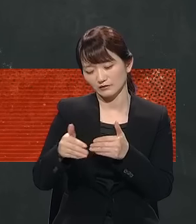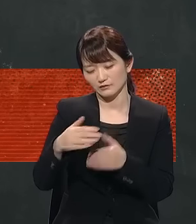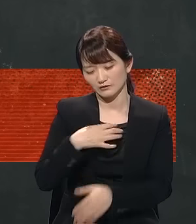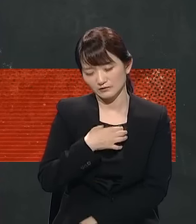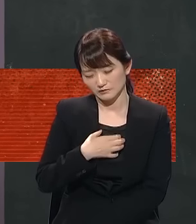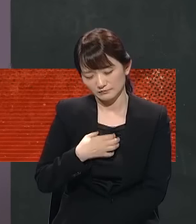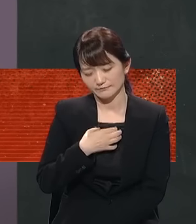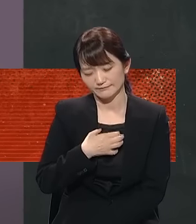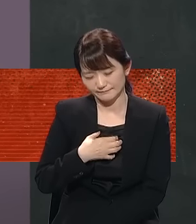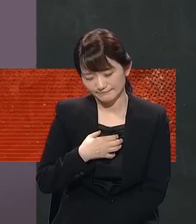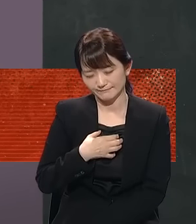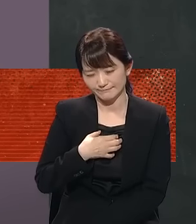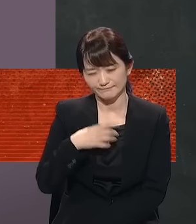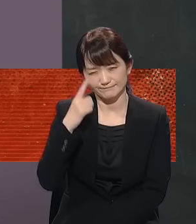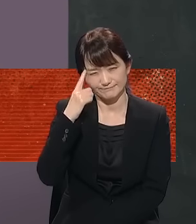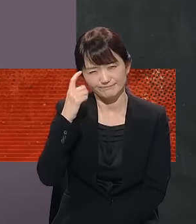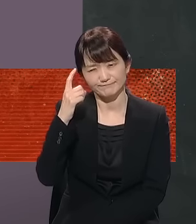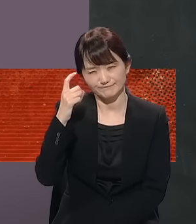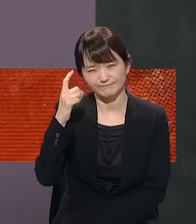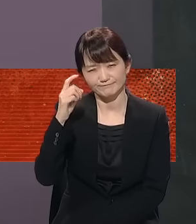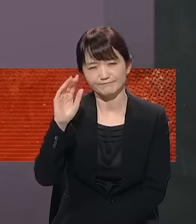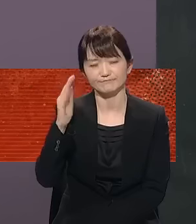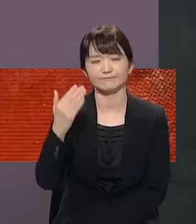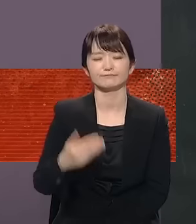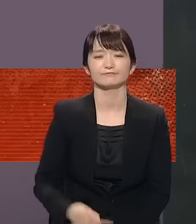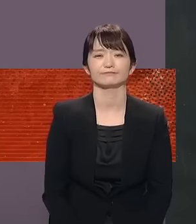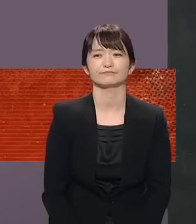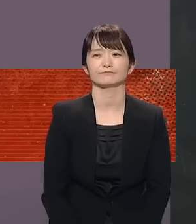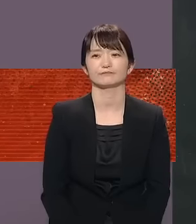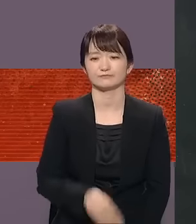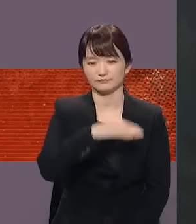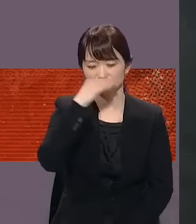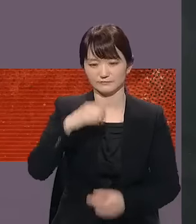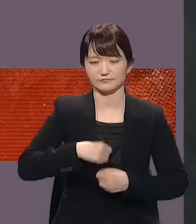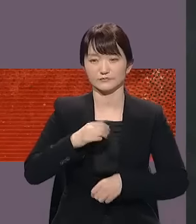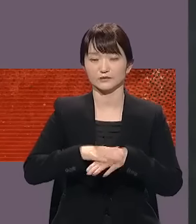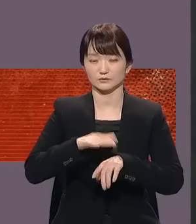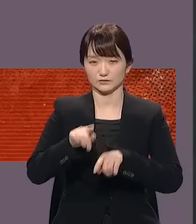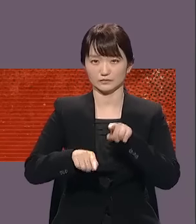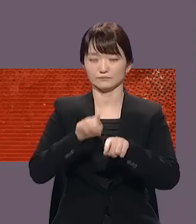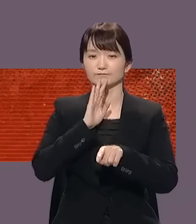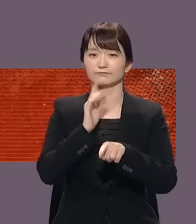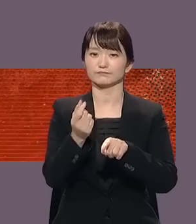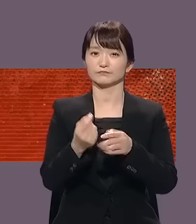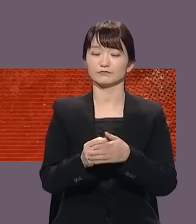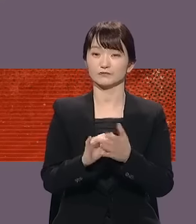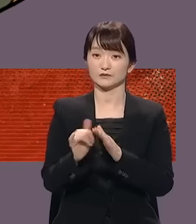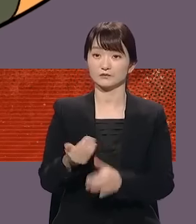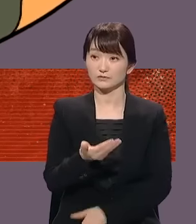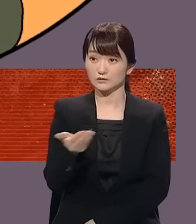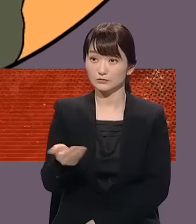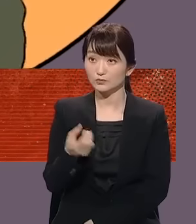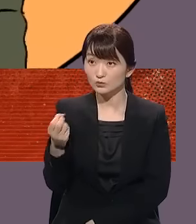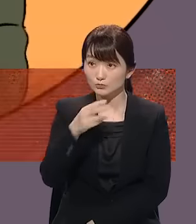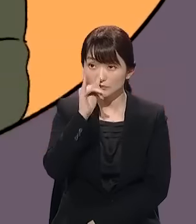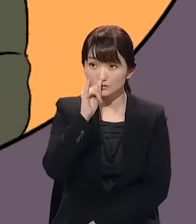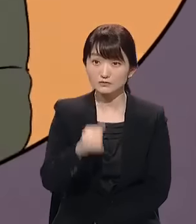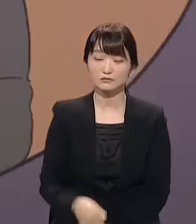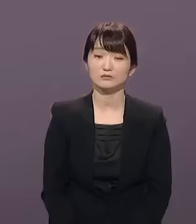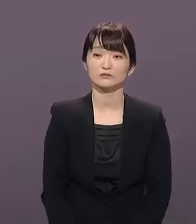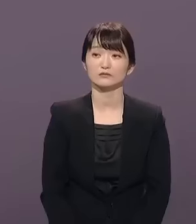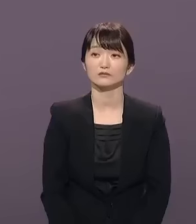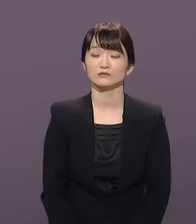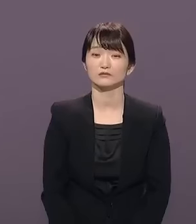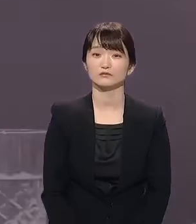괴로울까 그게 상상이 됩니다 참 진짜 정의 구현입니다 자 그런데 가족 여러분 이게 또 끝이 아닙니다 또